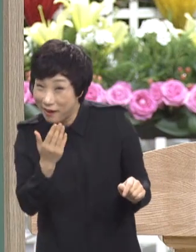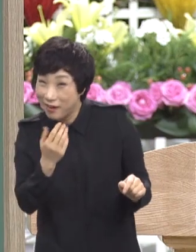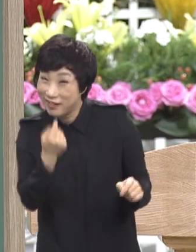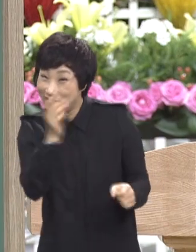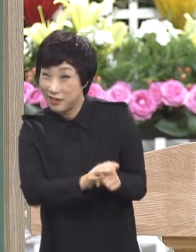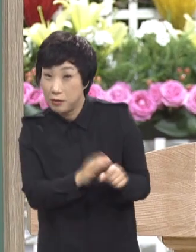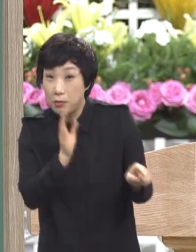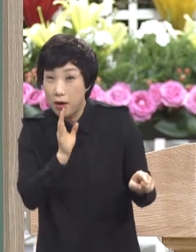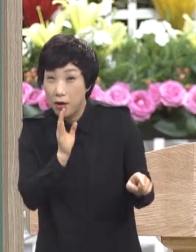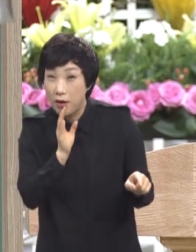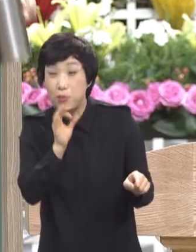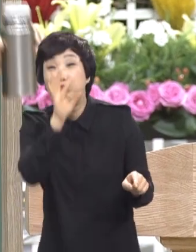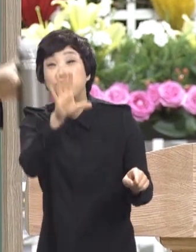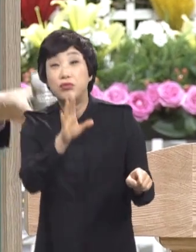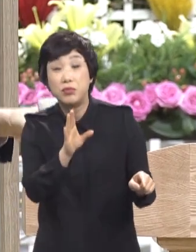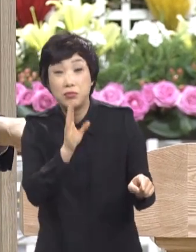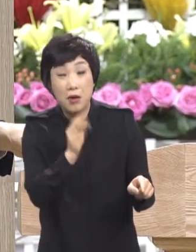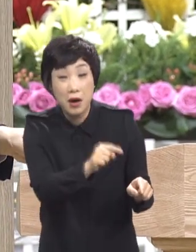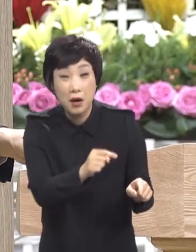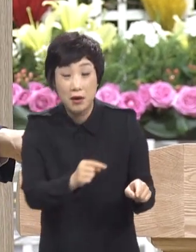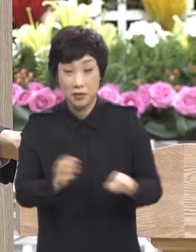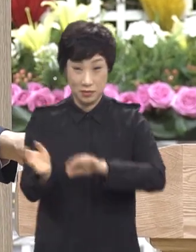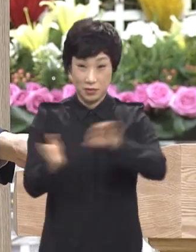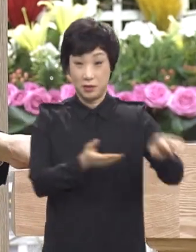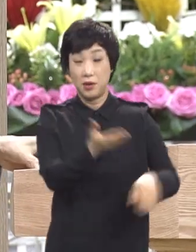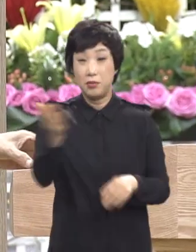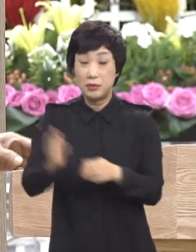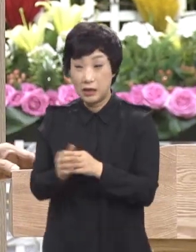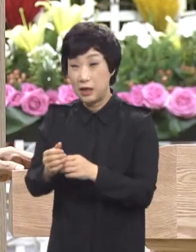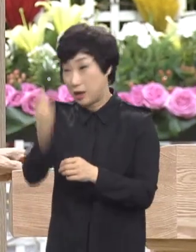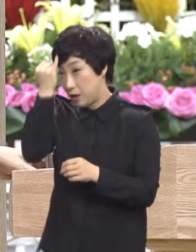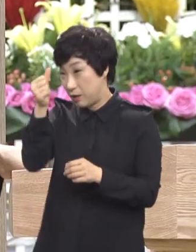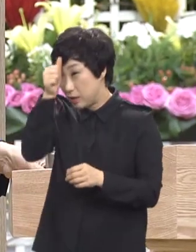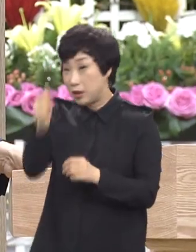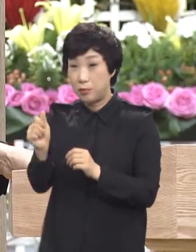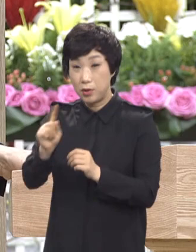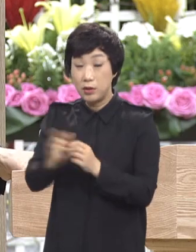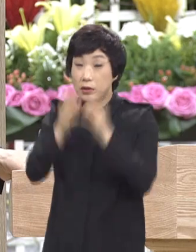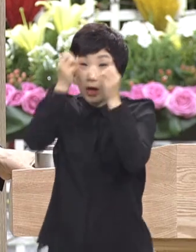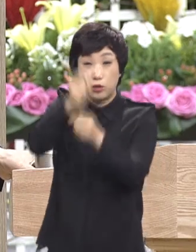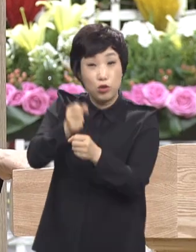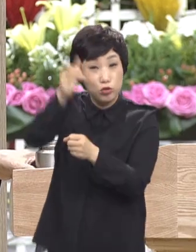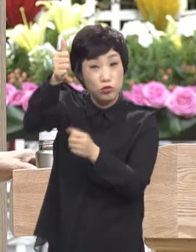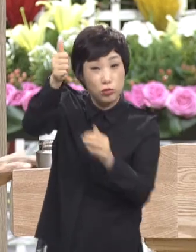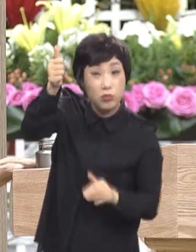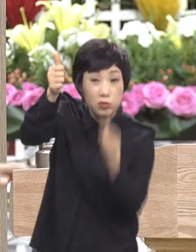전혀 없는 거요. 피조물이 창조자가 될 수는 전혀 없는 거요.